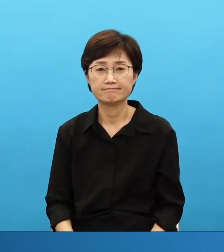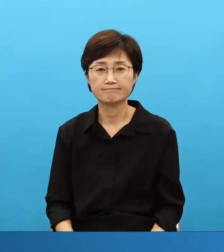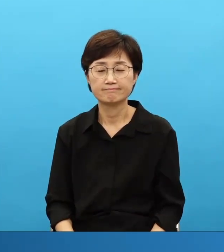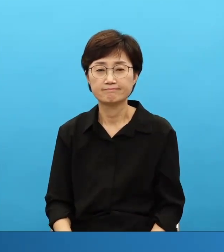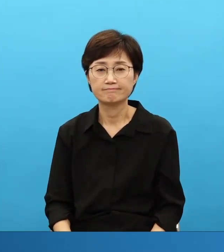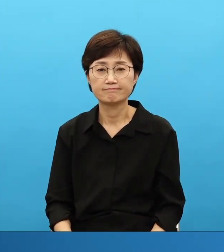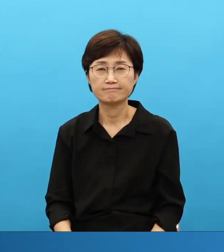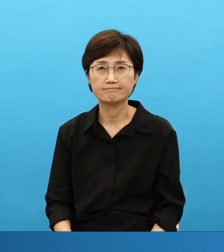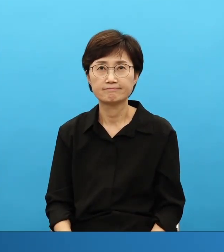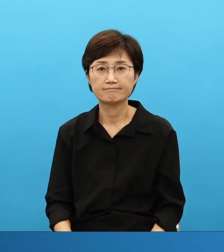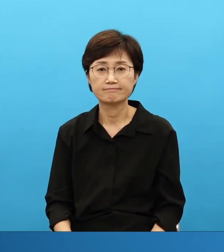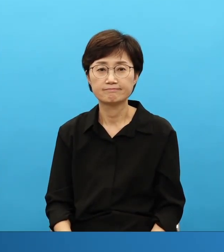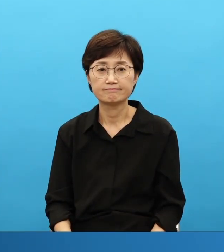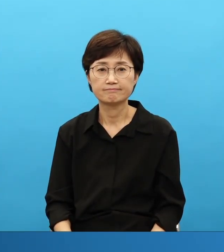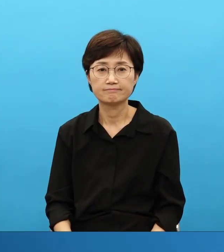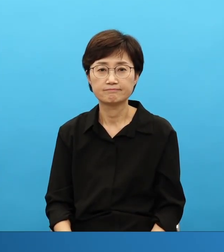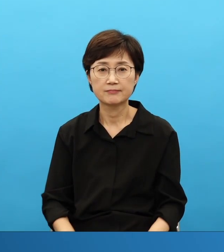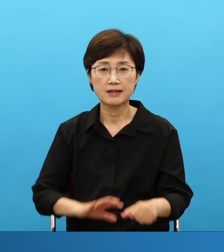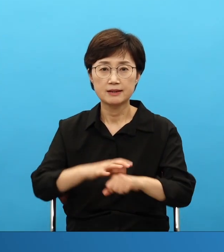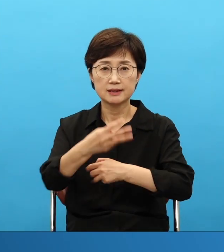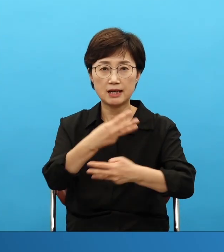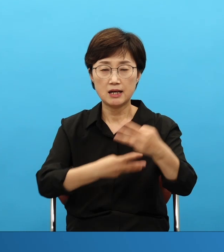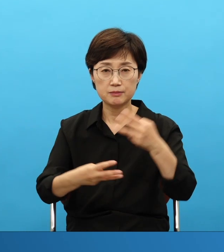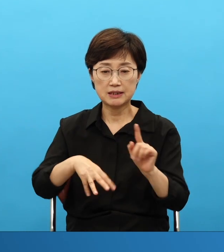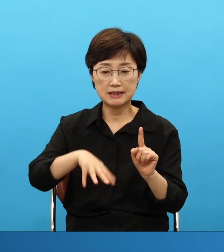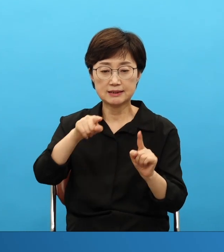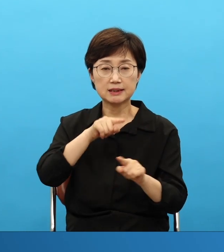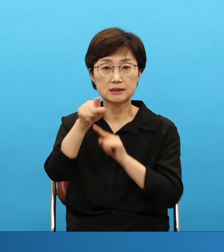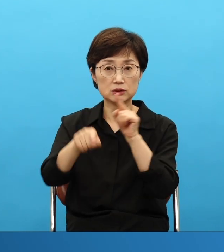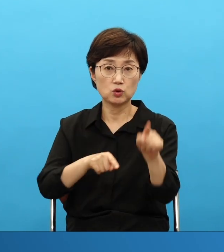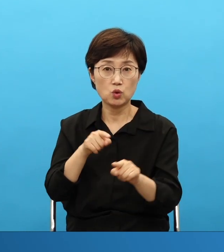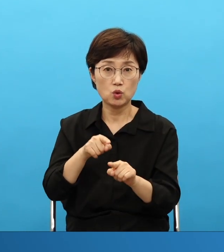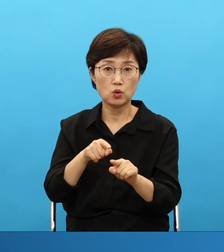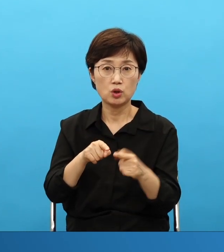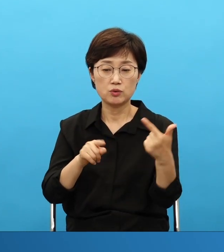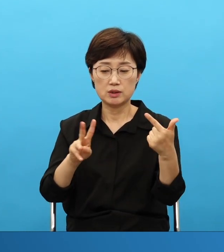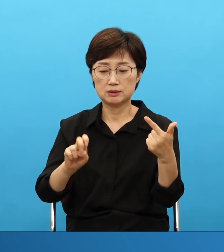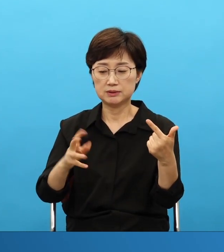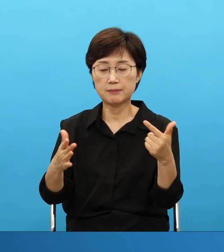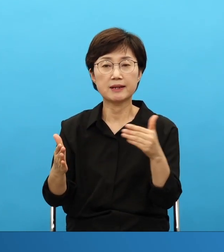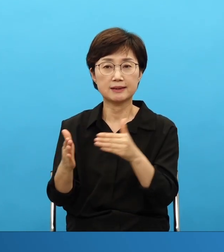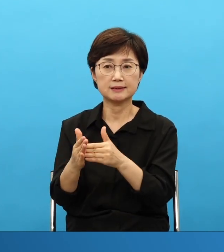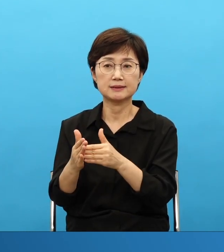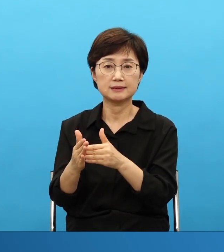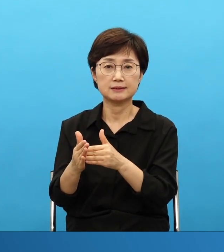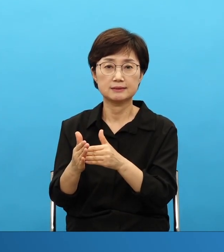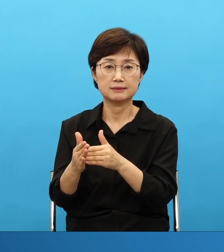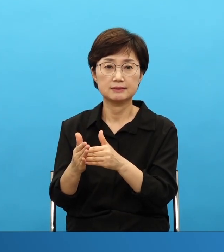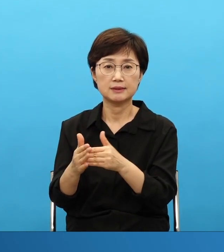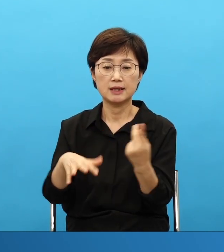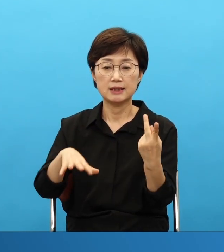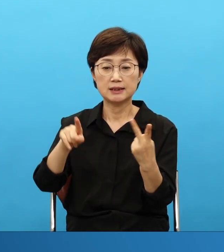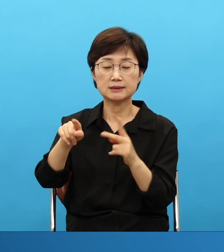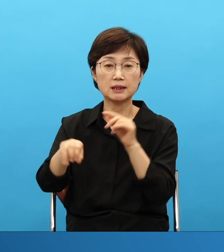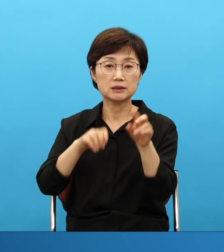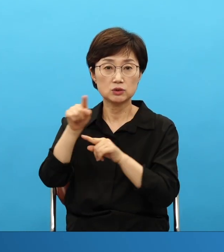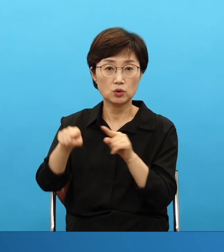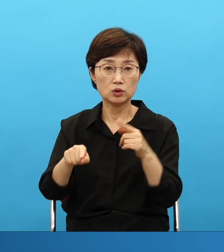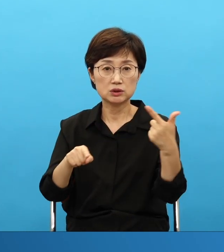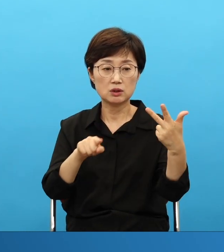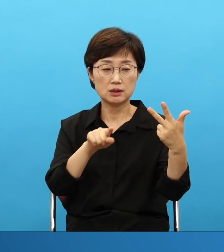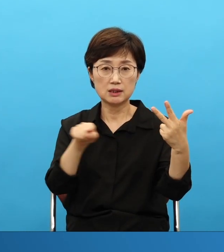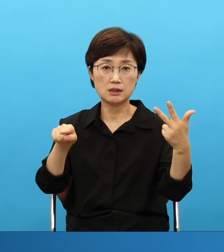감사합니다 이번 세계 렘런트 대회 1차 등록은 오는 23일 마감되고 2차 등록은 7월